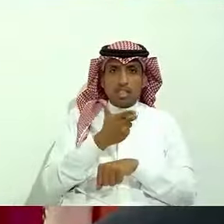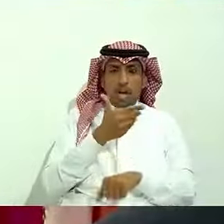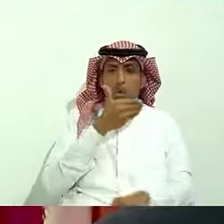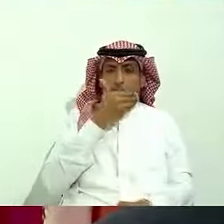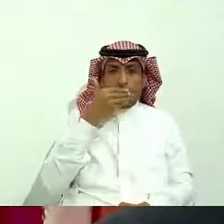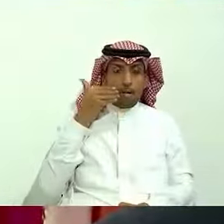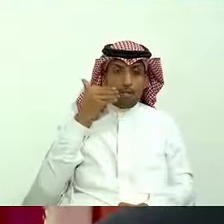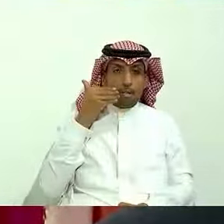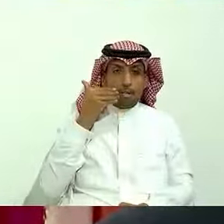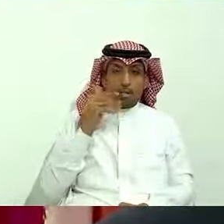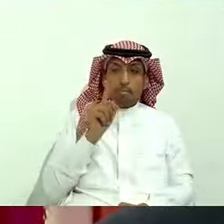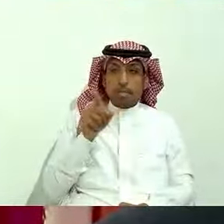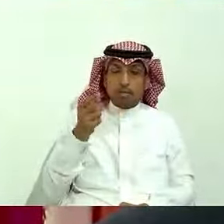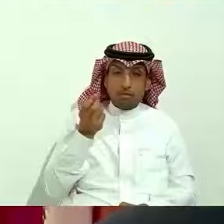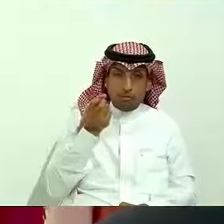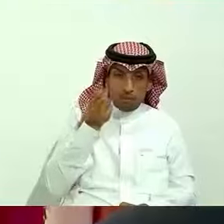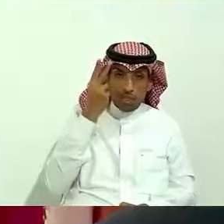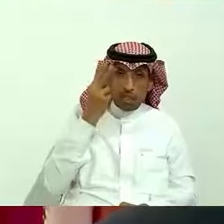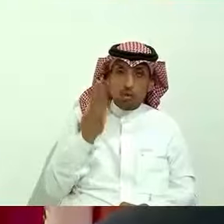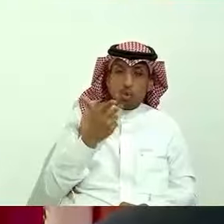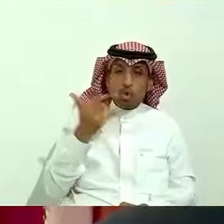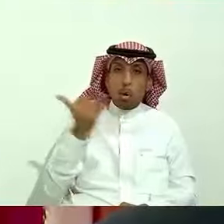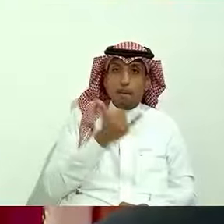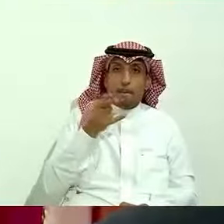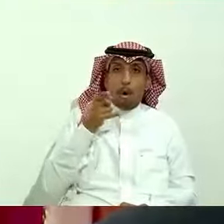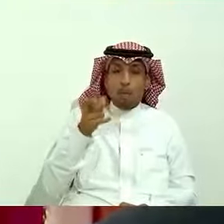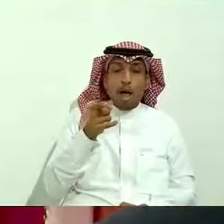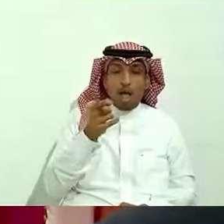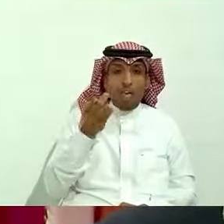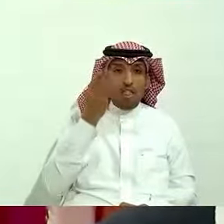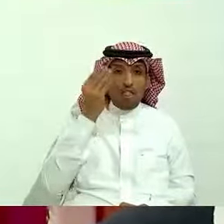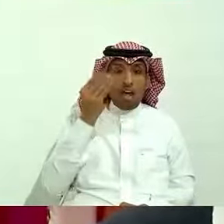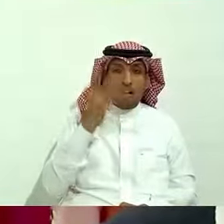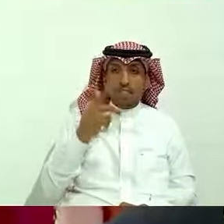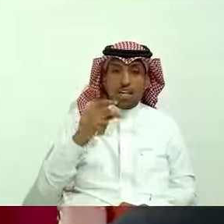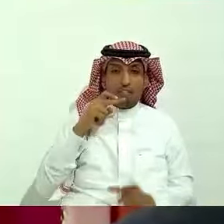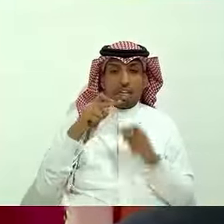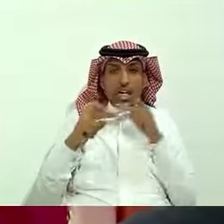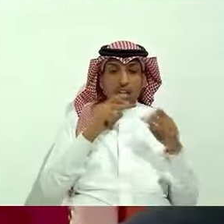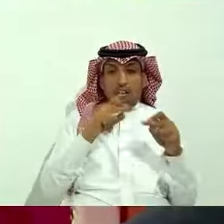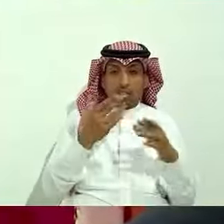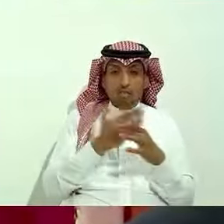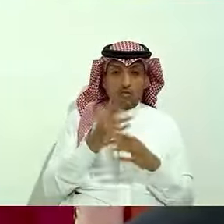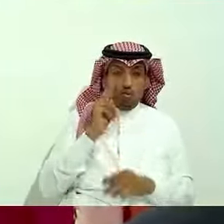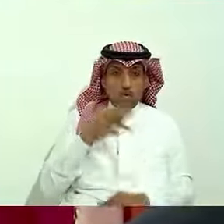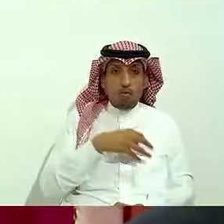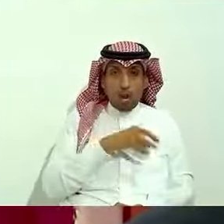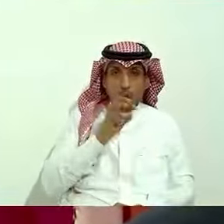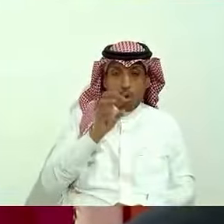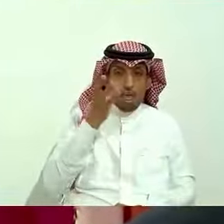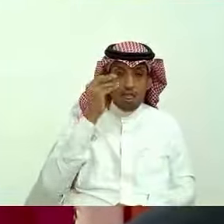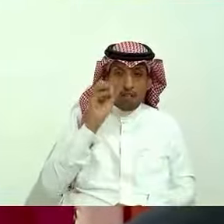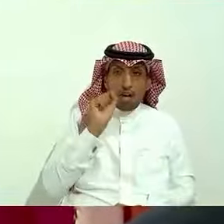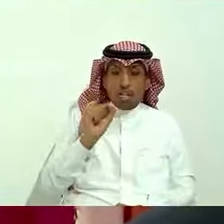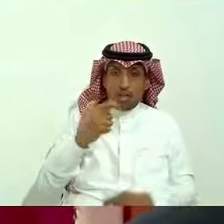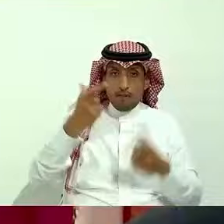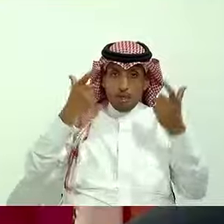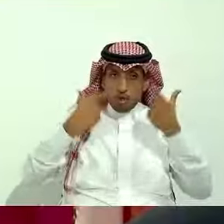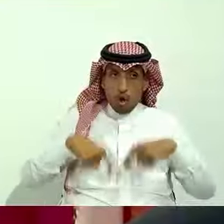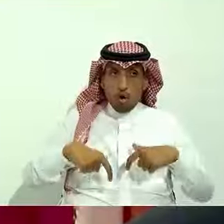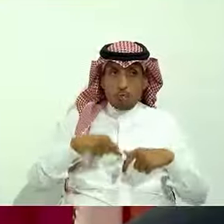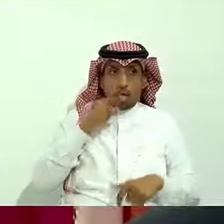هالنطاق. وجهة نظرك إيش أهمية هالهوية الثقافية، أو إيش تردين على هالناس اللي يشوفون أن الهوية الثقافية خصوصا في إرثنا في الأزياء